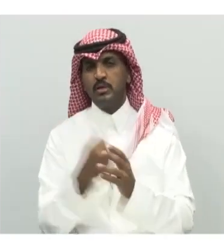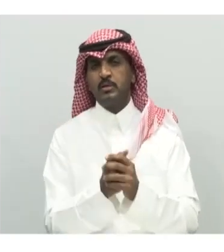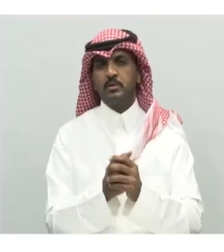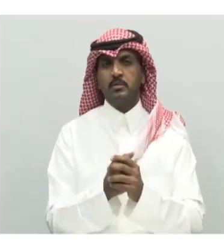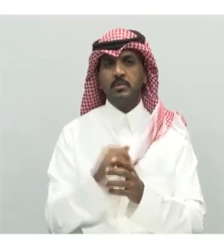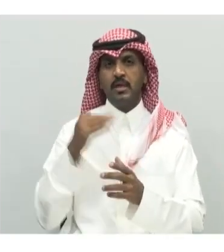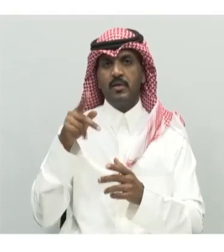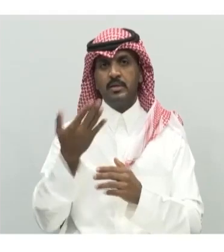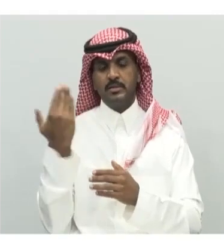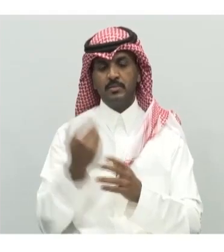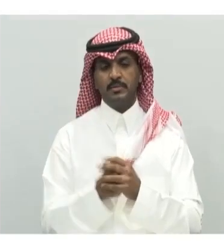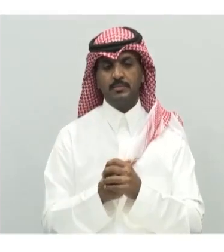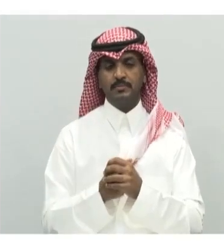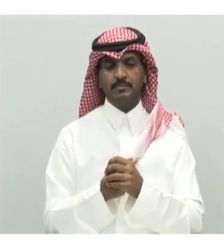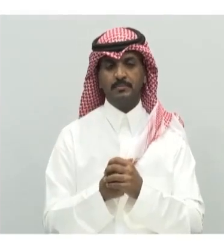حضارات سابقه